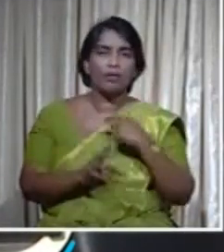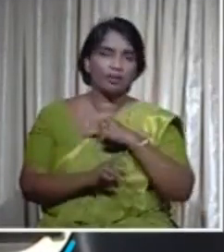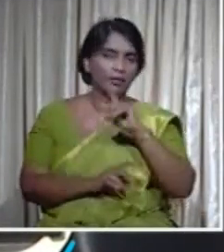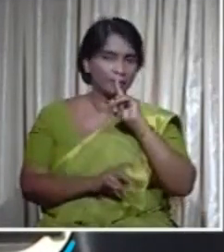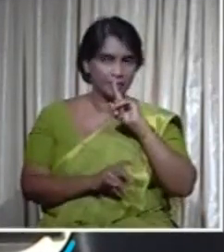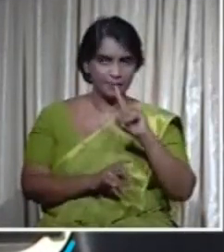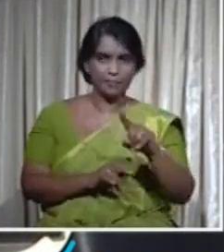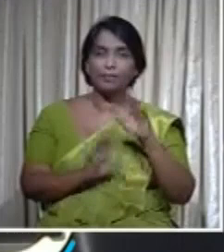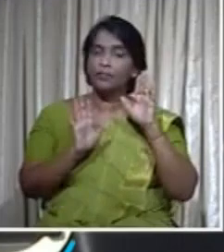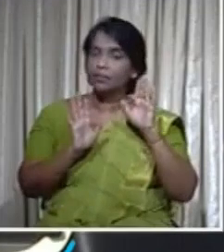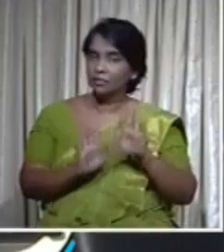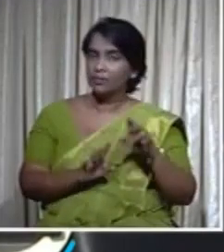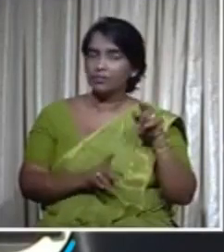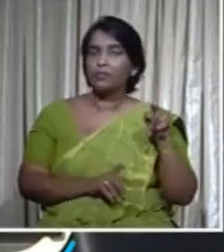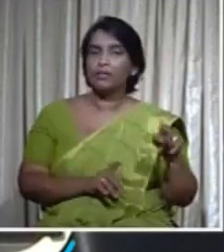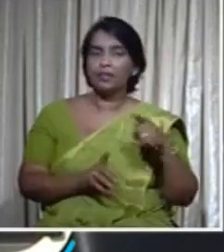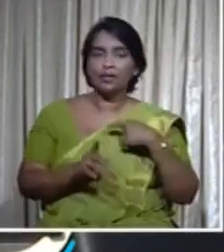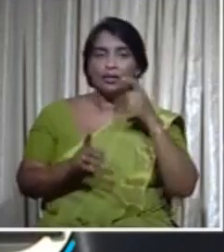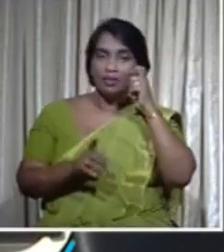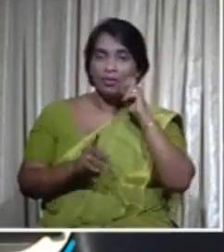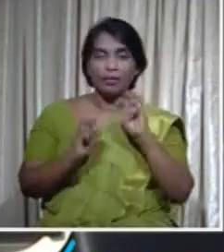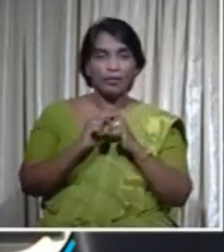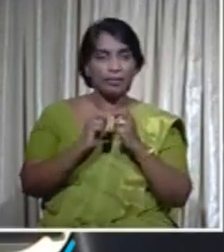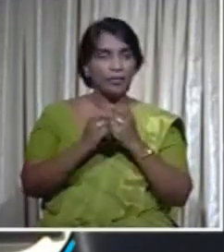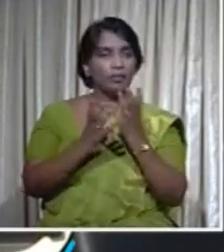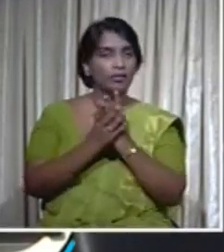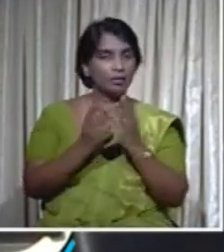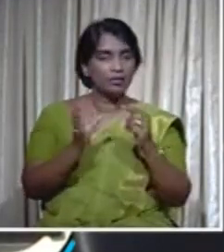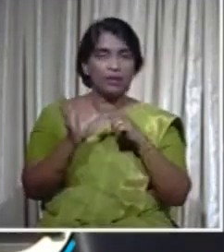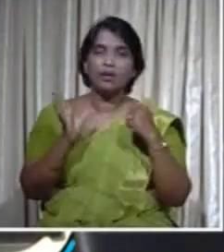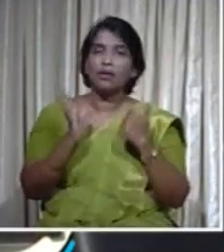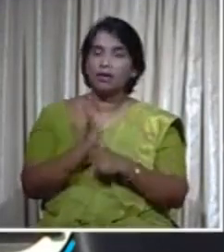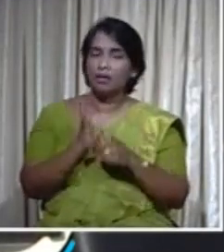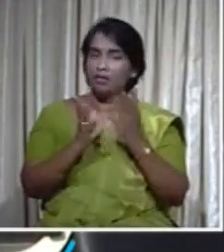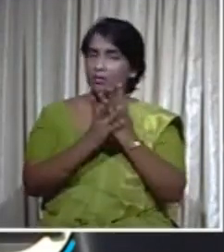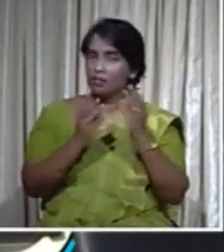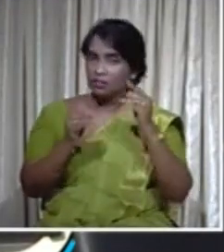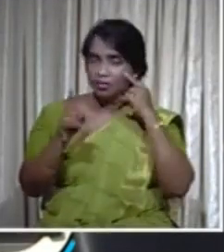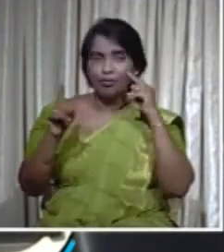இருந்தாலும் இந்த பயங்கரவாத தடை சட்டத்தை நீக்குவதற்கான